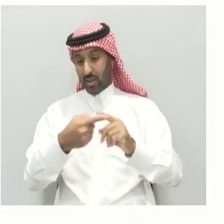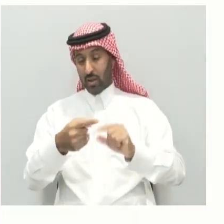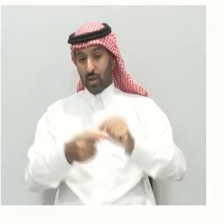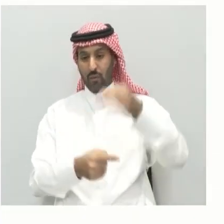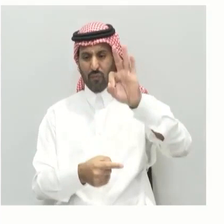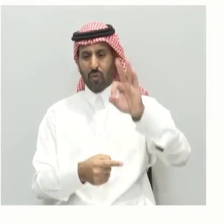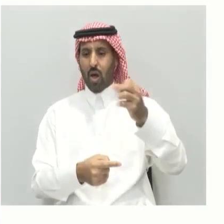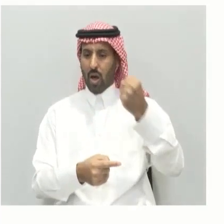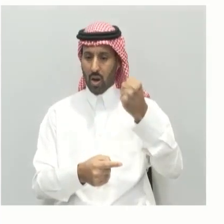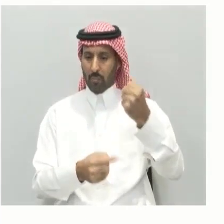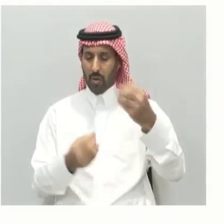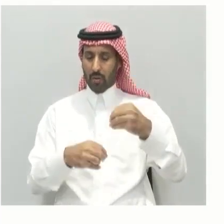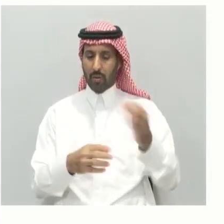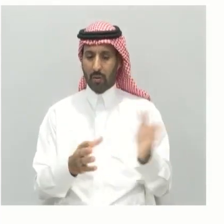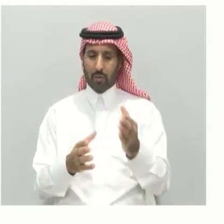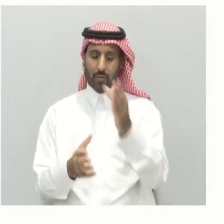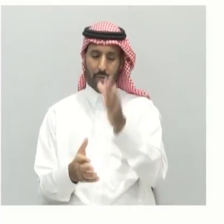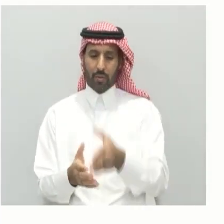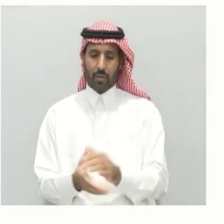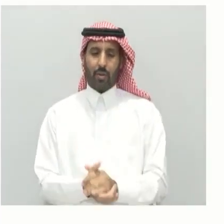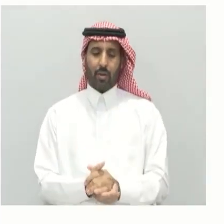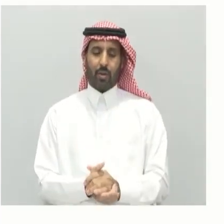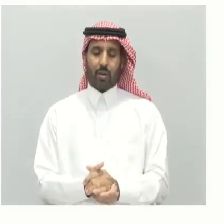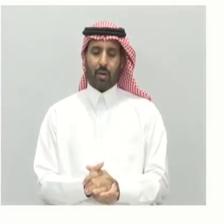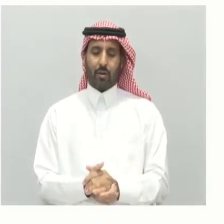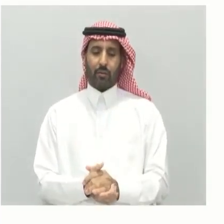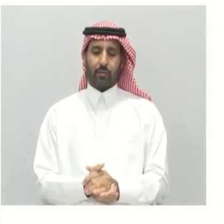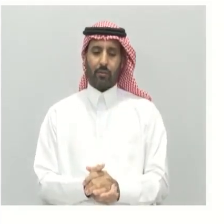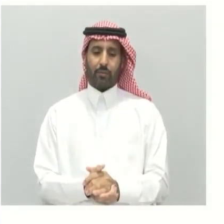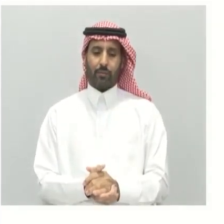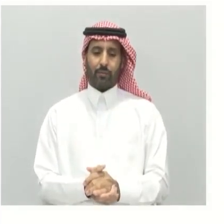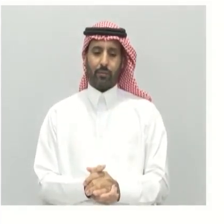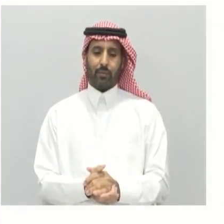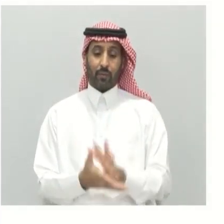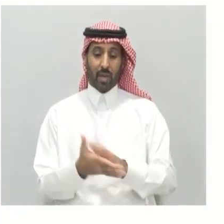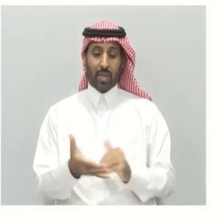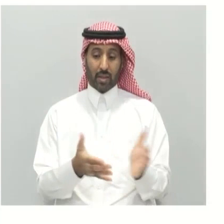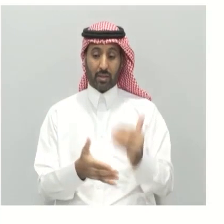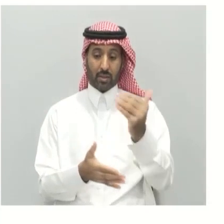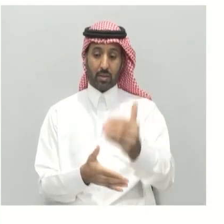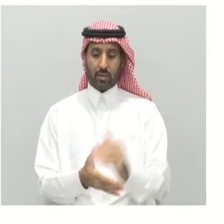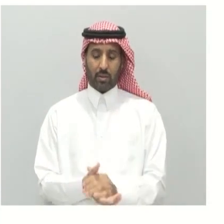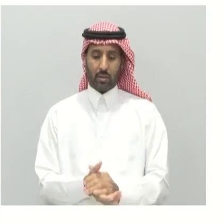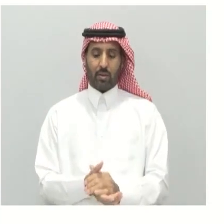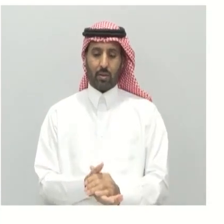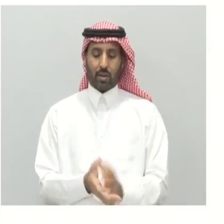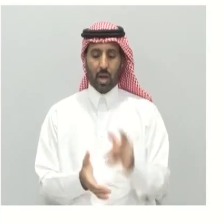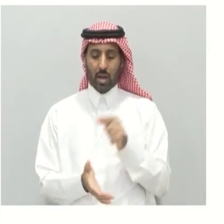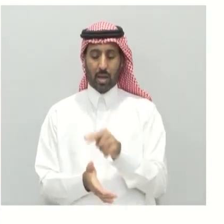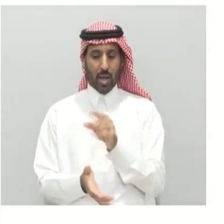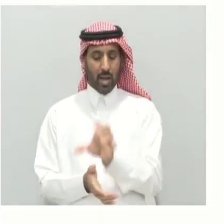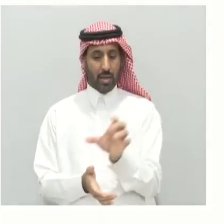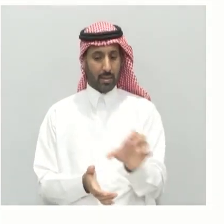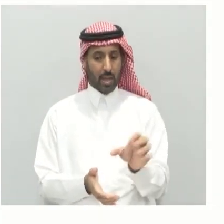الفلور هو اكبر او اقوى عامل مؤكسد في هذا الجدول كذلك اي العناصر